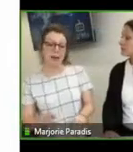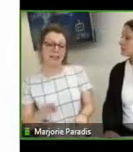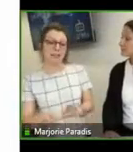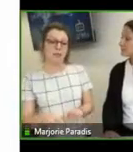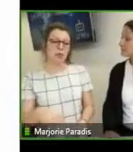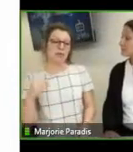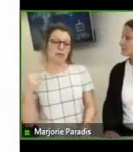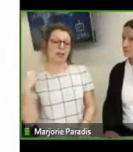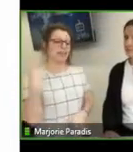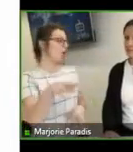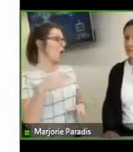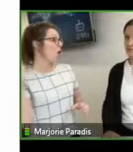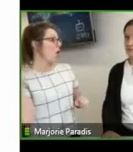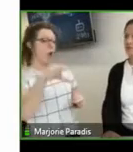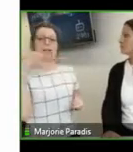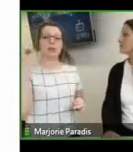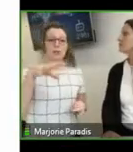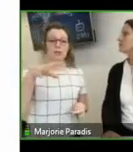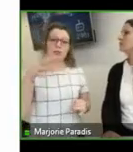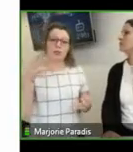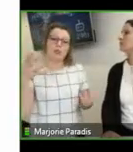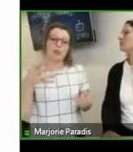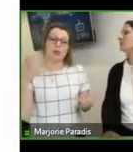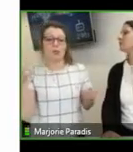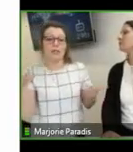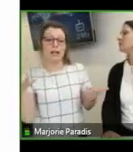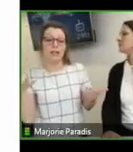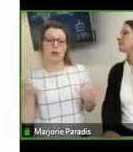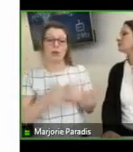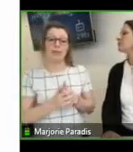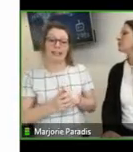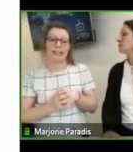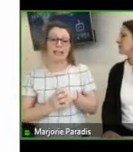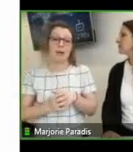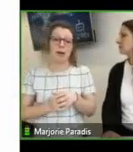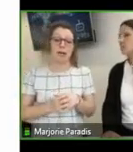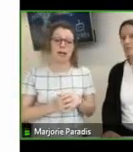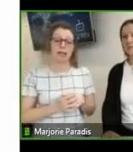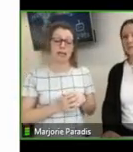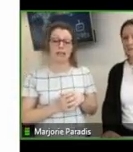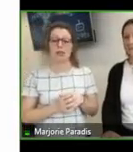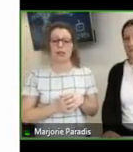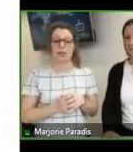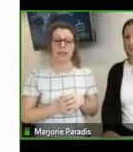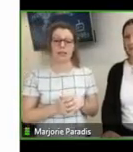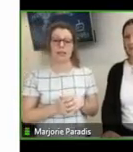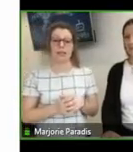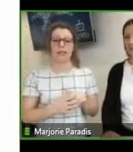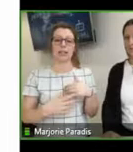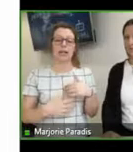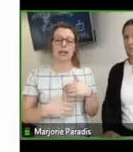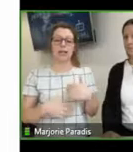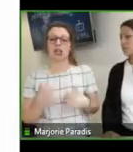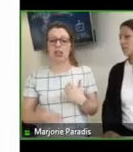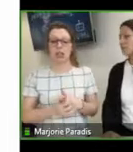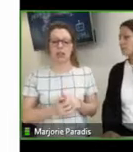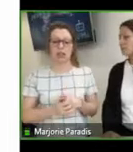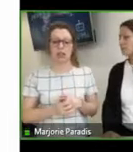finalement un padlet évolutif dans lequel on met tous les articles qu'on trouve intéressants par rapport à l'éducation média,